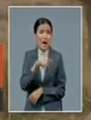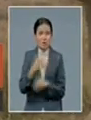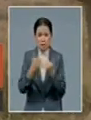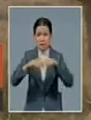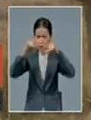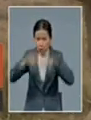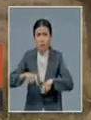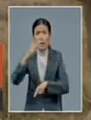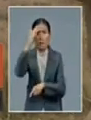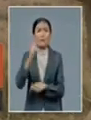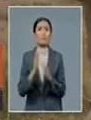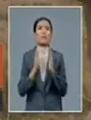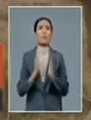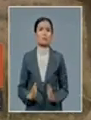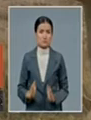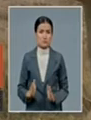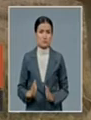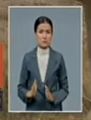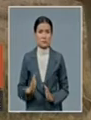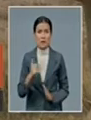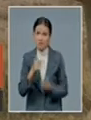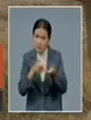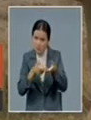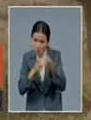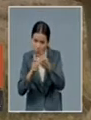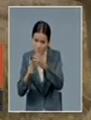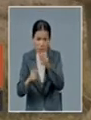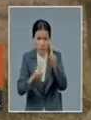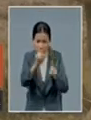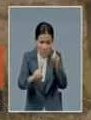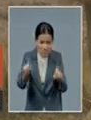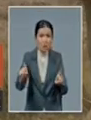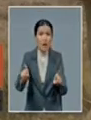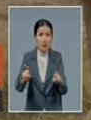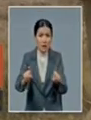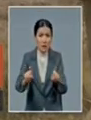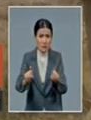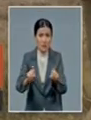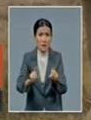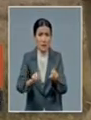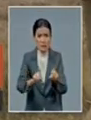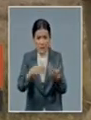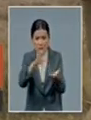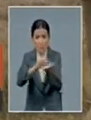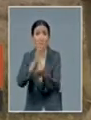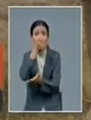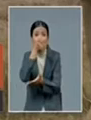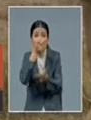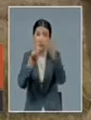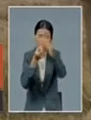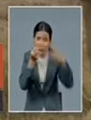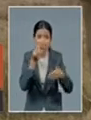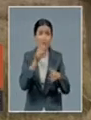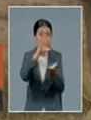หลักๆเลยก็คือมนุษย์เรานี่แหละค่ะไปลักลอบล่าอย่างหนักตลอดหลาย10ปีที่ผ่านมา ครับ แล้วเมื่อปี2560นะคะนัก